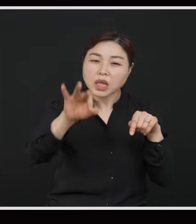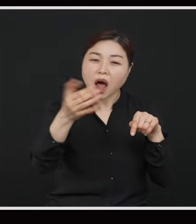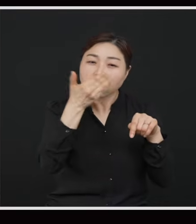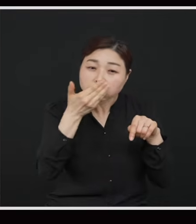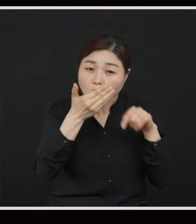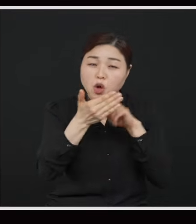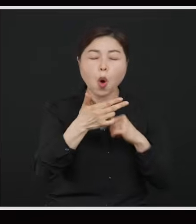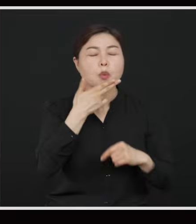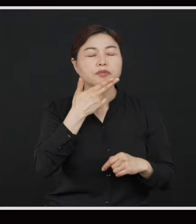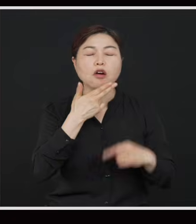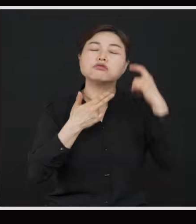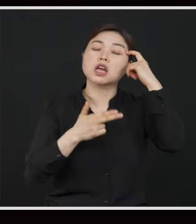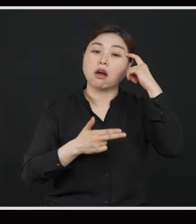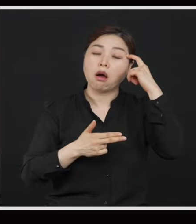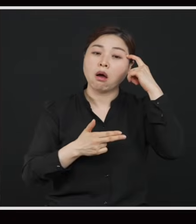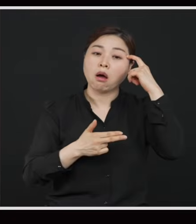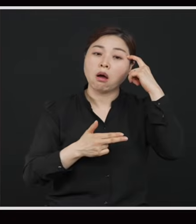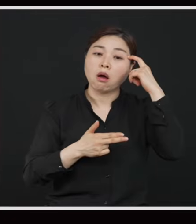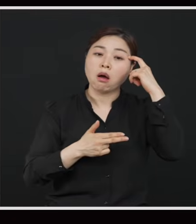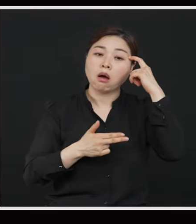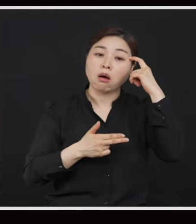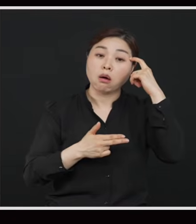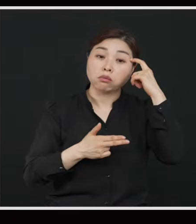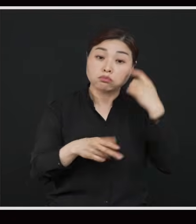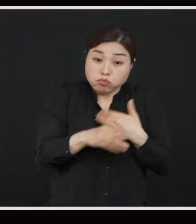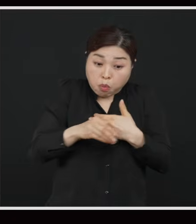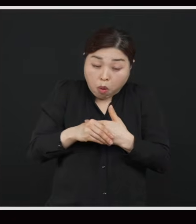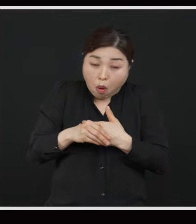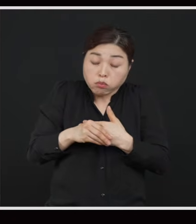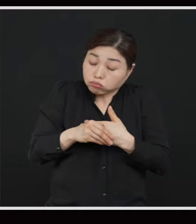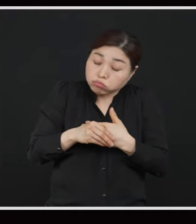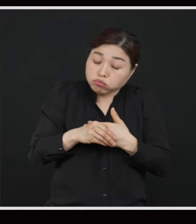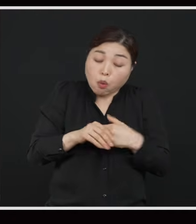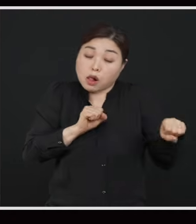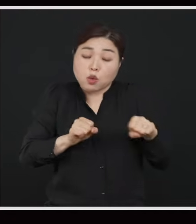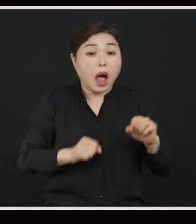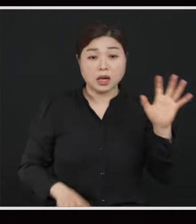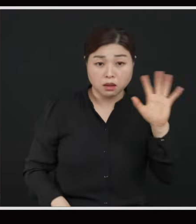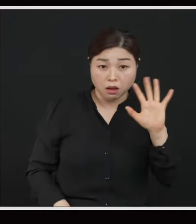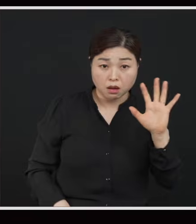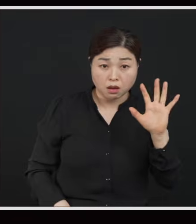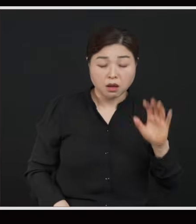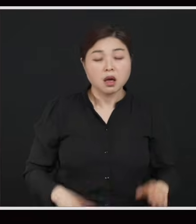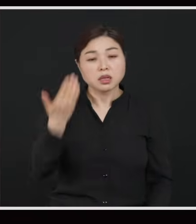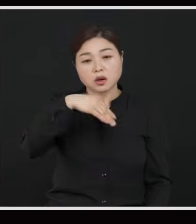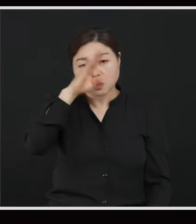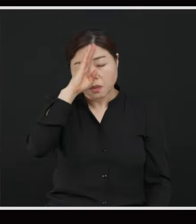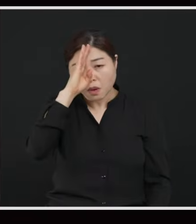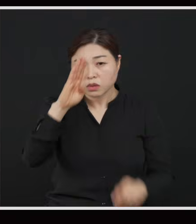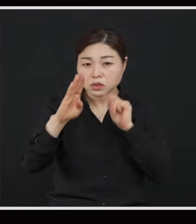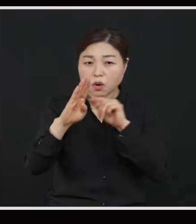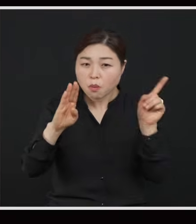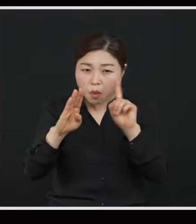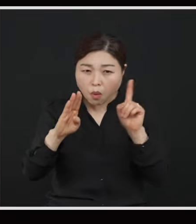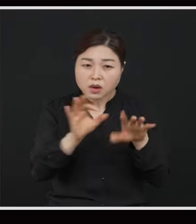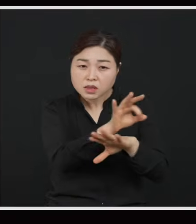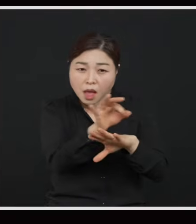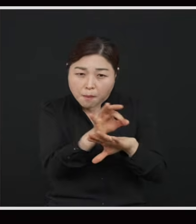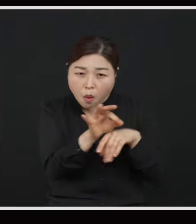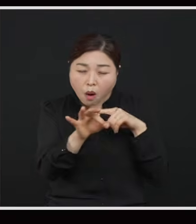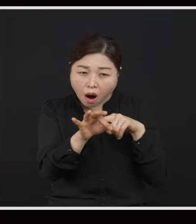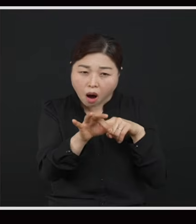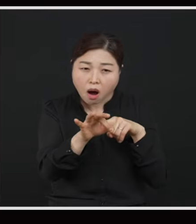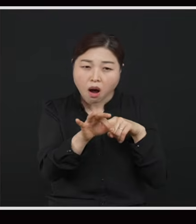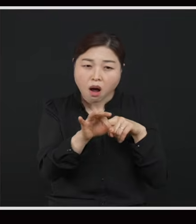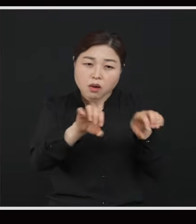없는 줄로 알아요. 그리고 흡수도 못해요. 기능도 못해요. 당뇨병이 뭡니까? 이 모든 세포들이 영향을 받는데, 예를